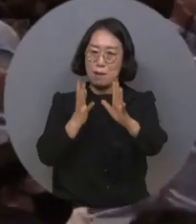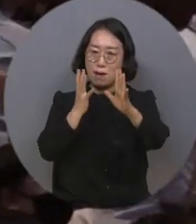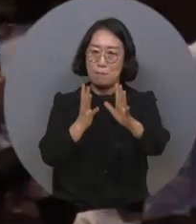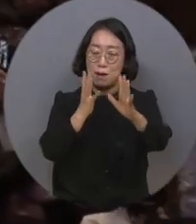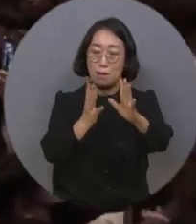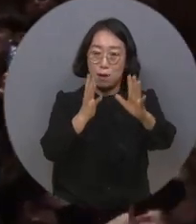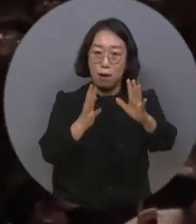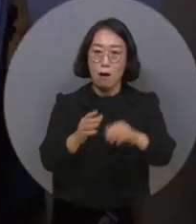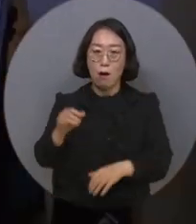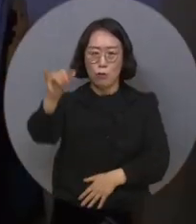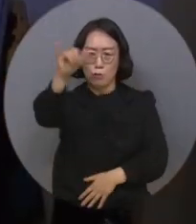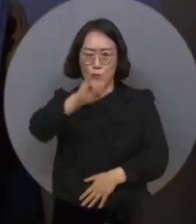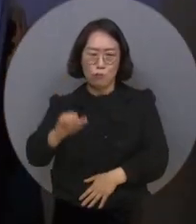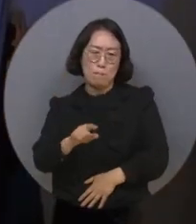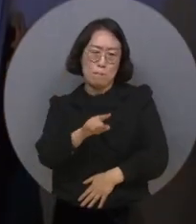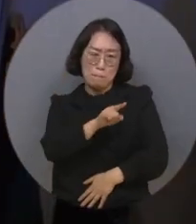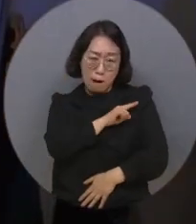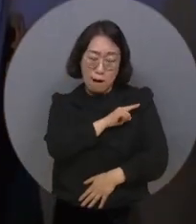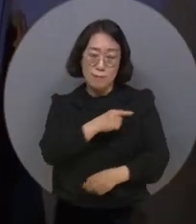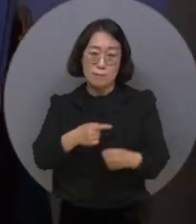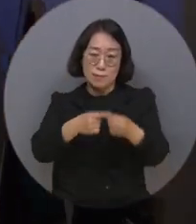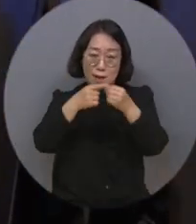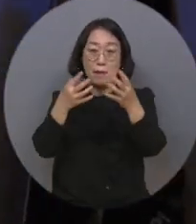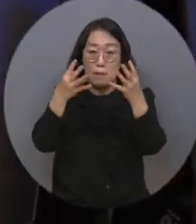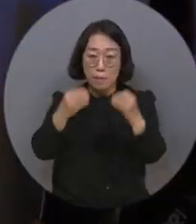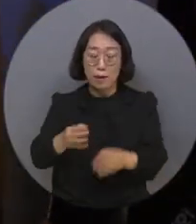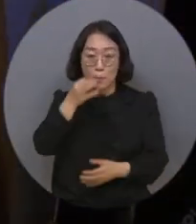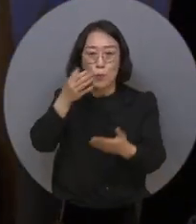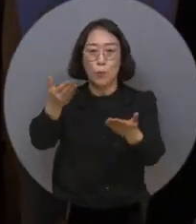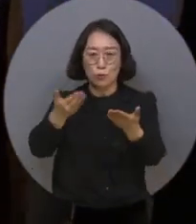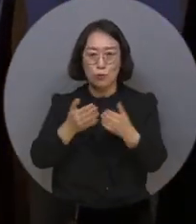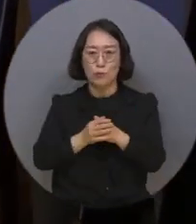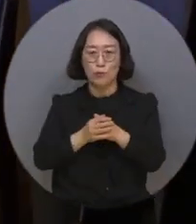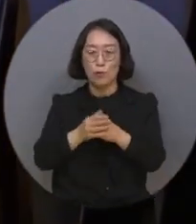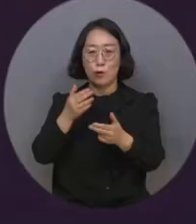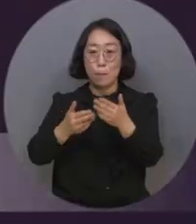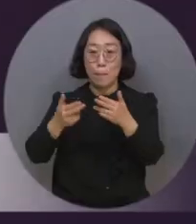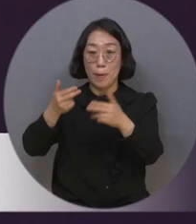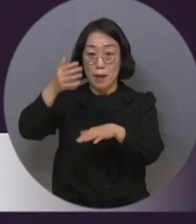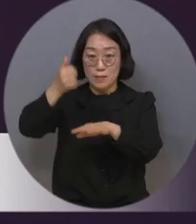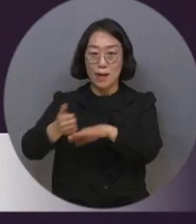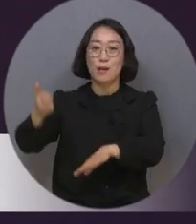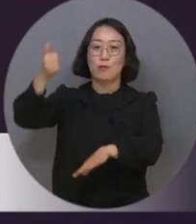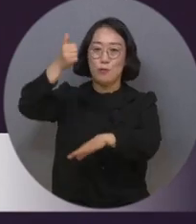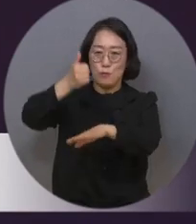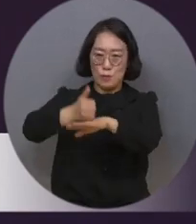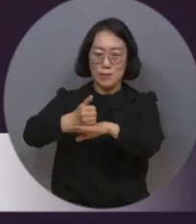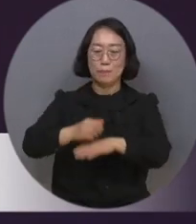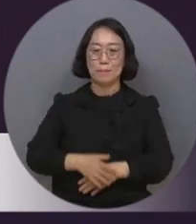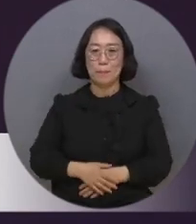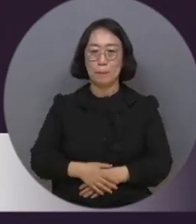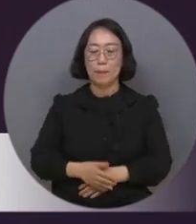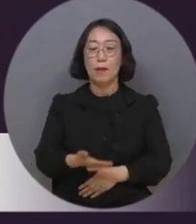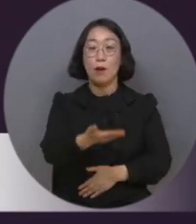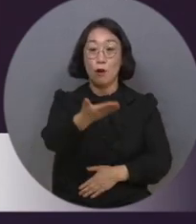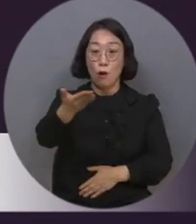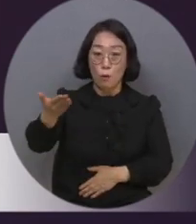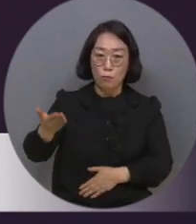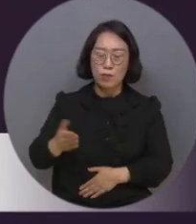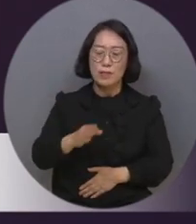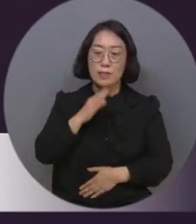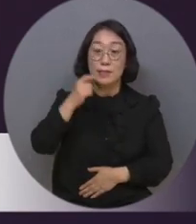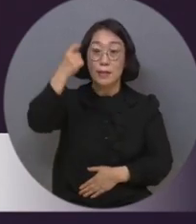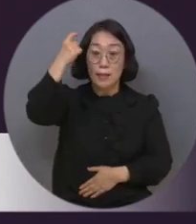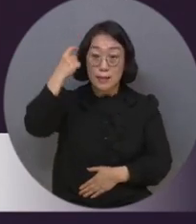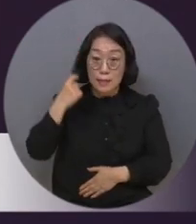협회임을 보여주었습니다. 이번 기념식은 협회장 취임식과 함께 진행되었습니다. 회원 여러분들께서 체감할 수